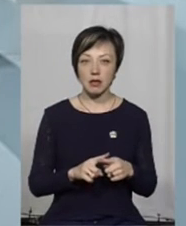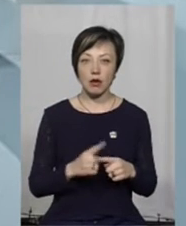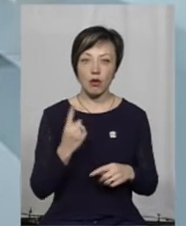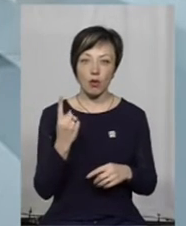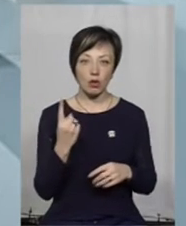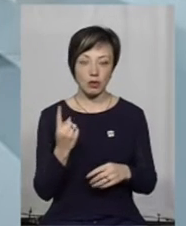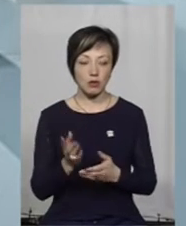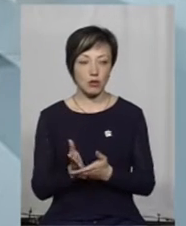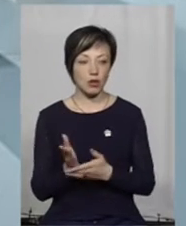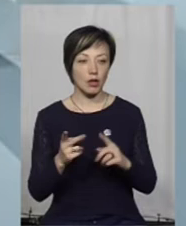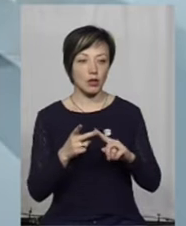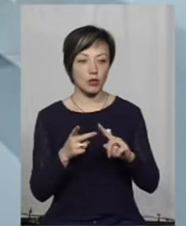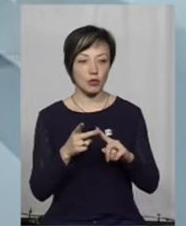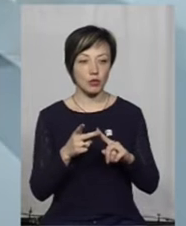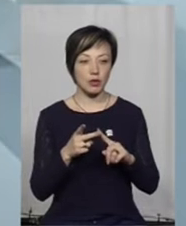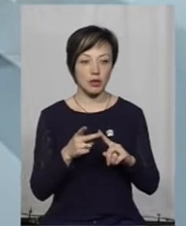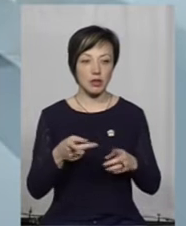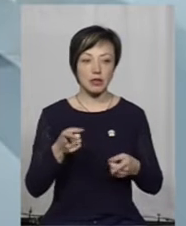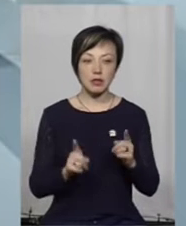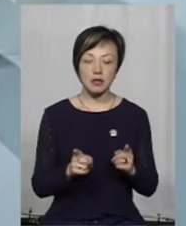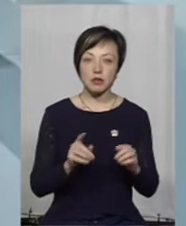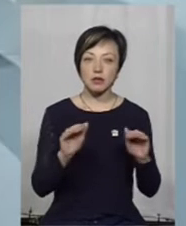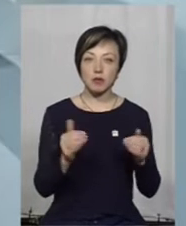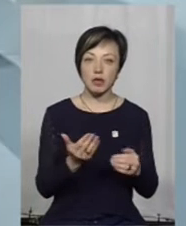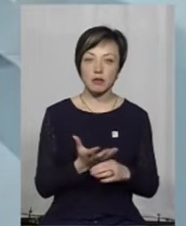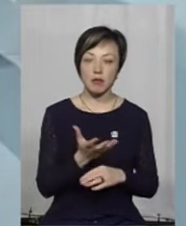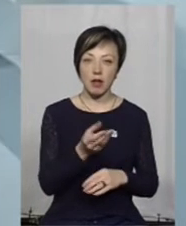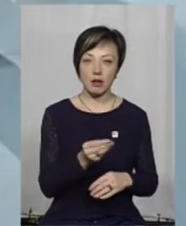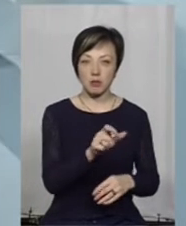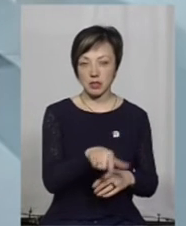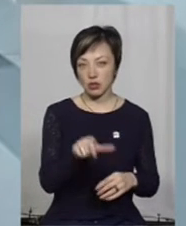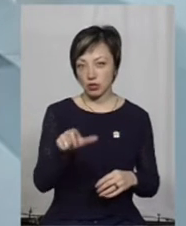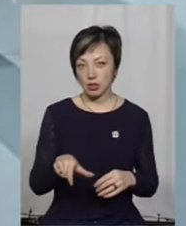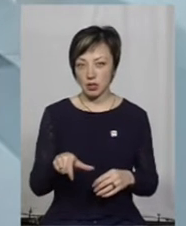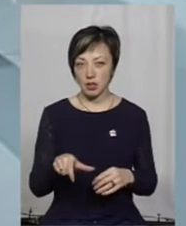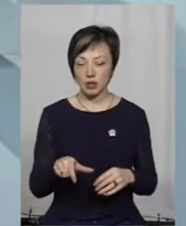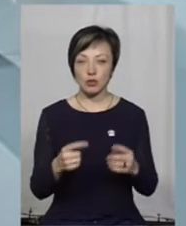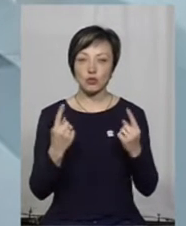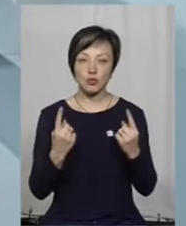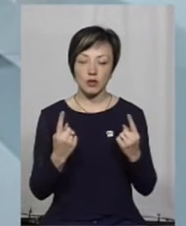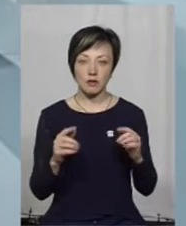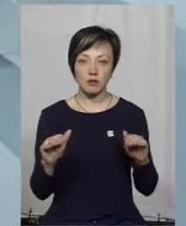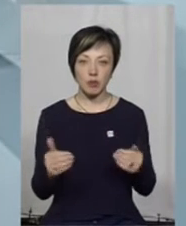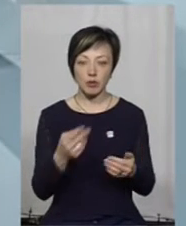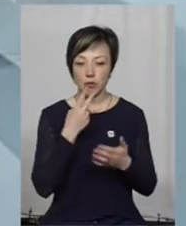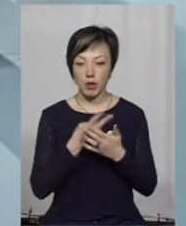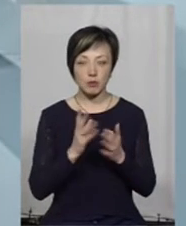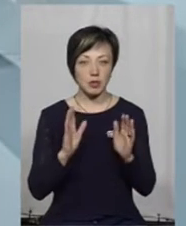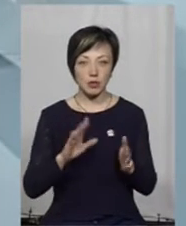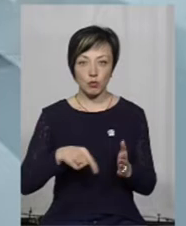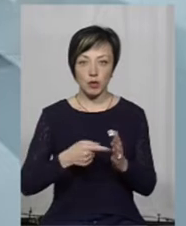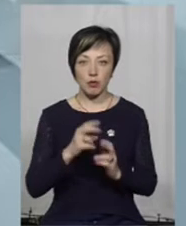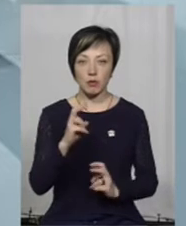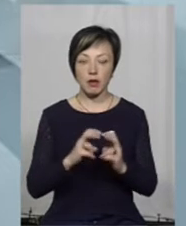одна сторона. Друга сторона, дійсно зменшується платний пасажир. Платний пасажир суттєво зменшується, ми бачимо не тільки по